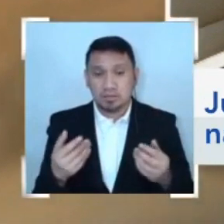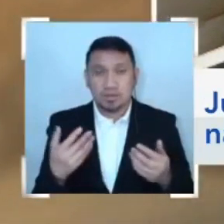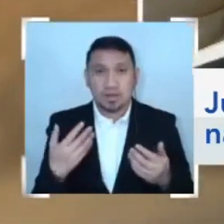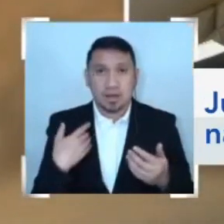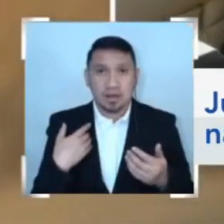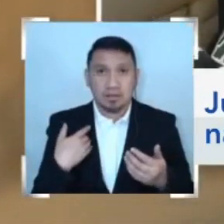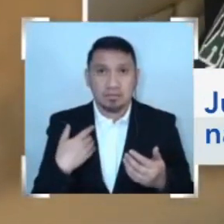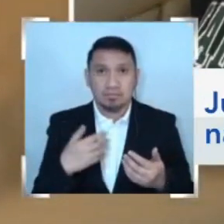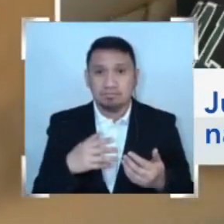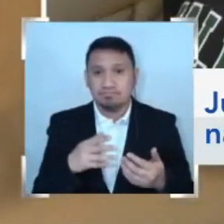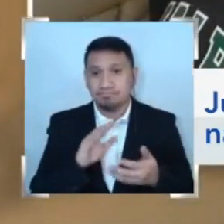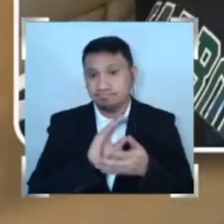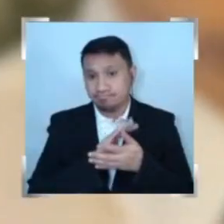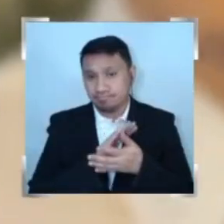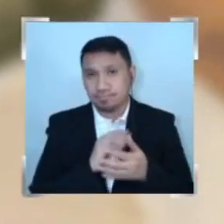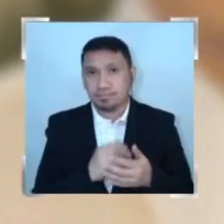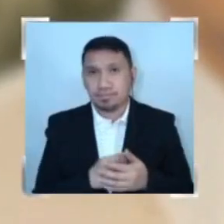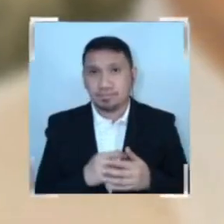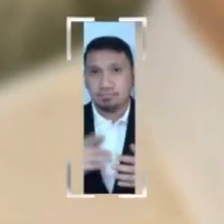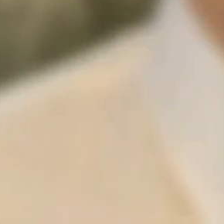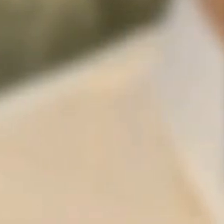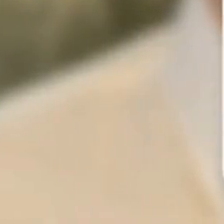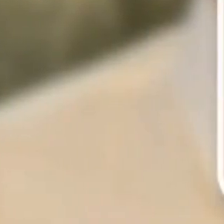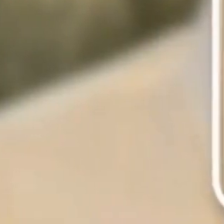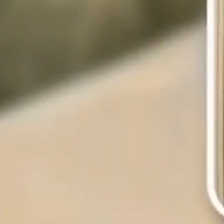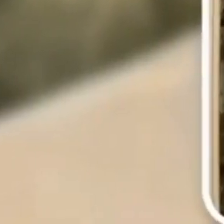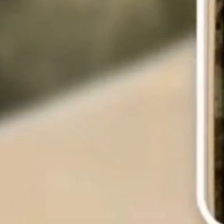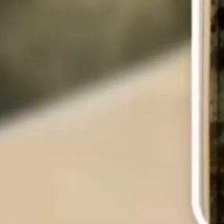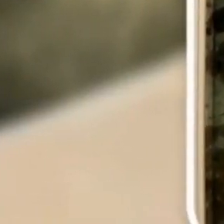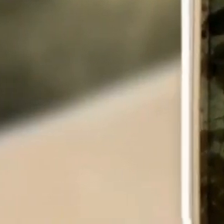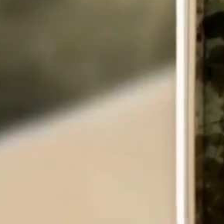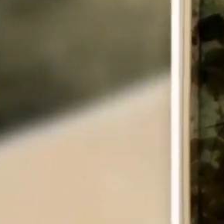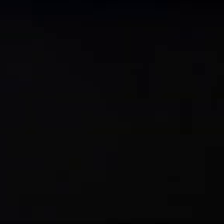COVID. Fully vaccinated na rin siya.